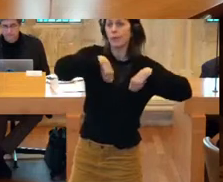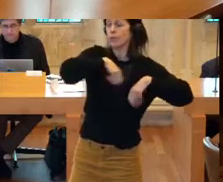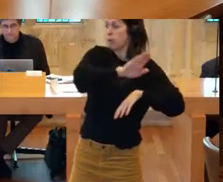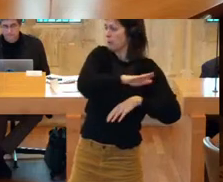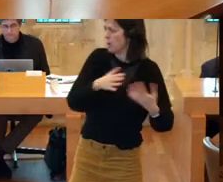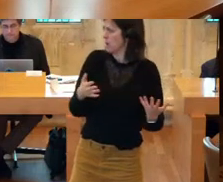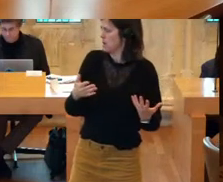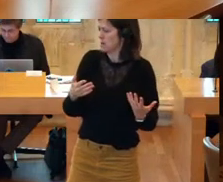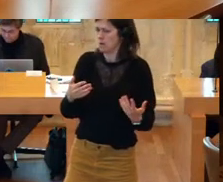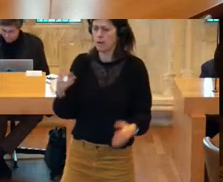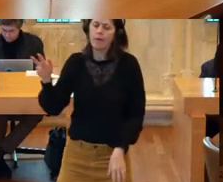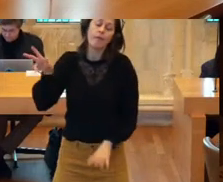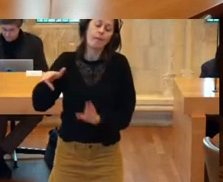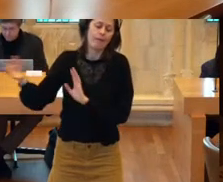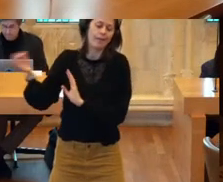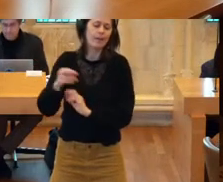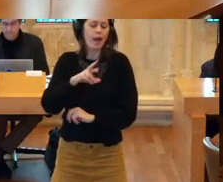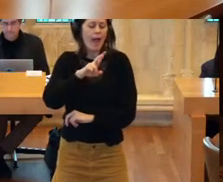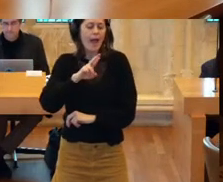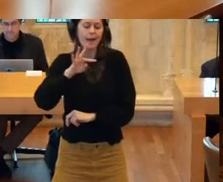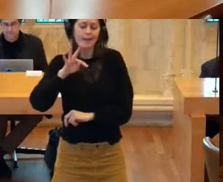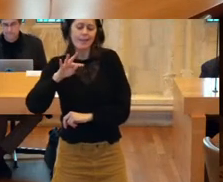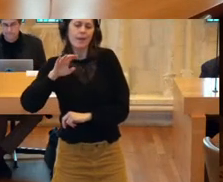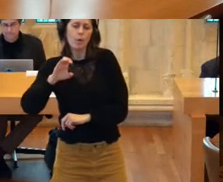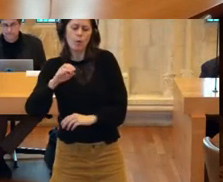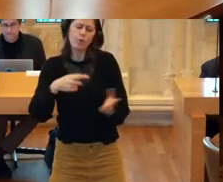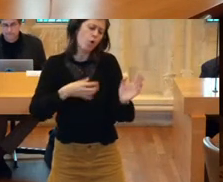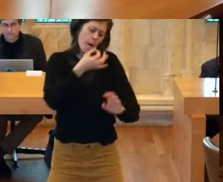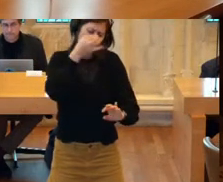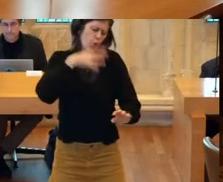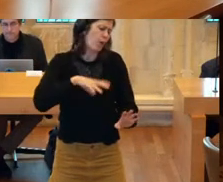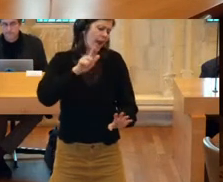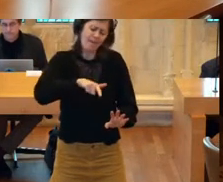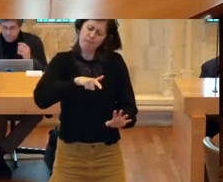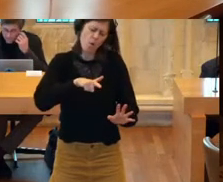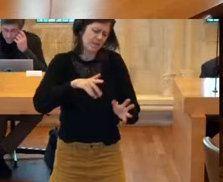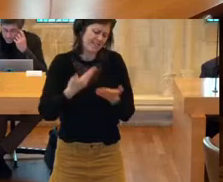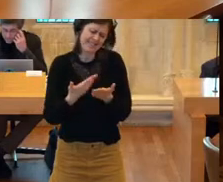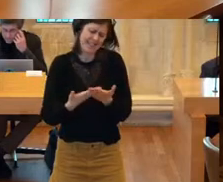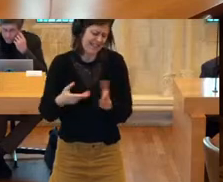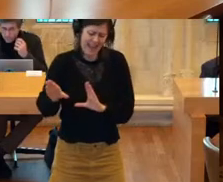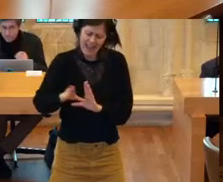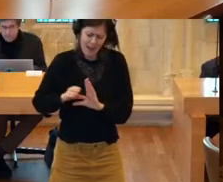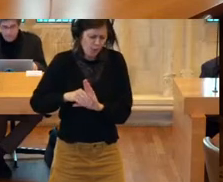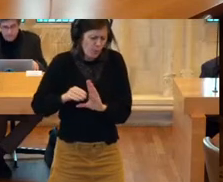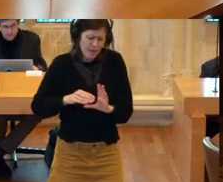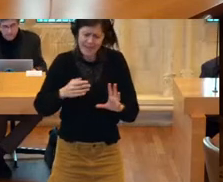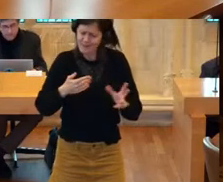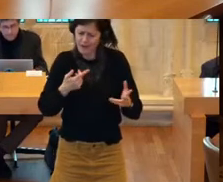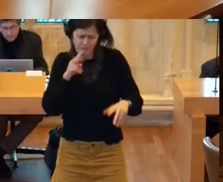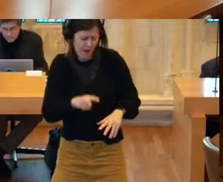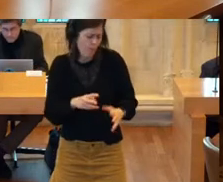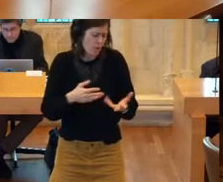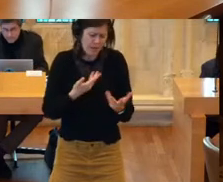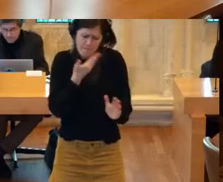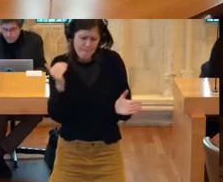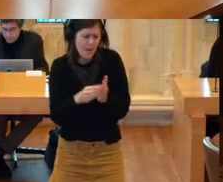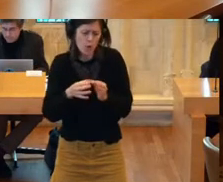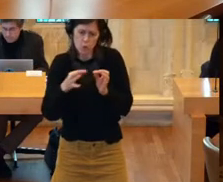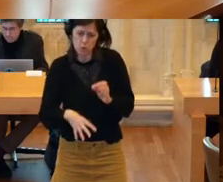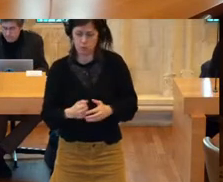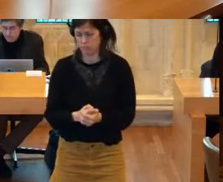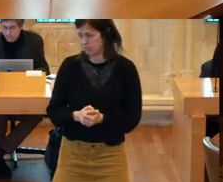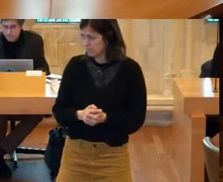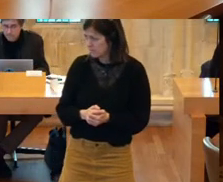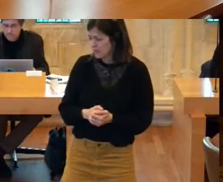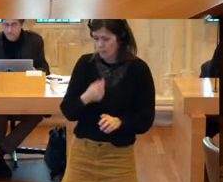que selon RTE, le modèle perpétuant le nucléaire est le plus rentable. Or, la construction des 6 EPR2 à